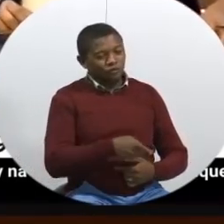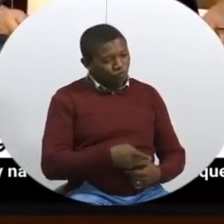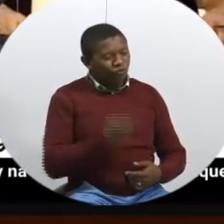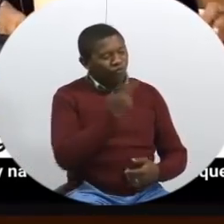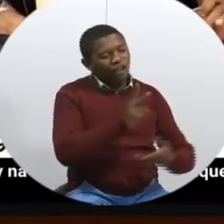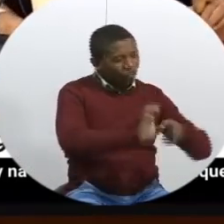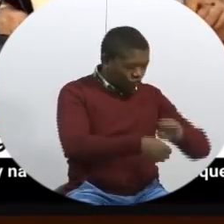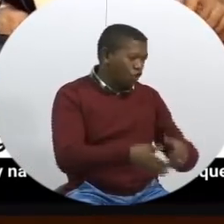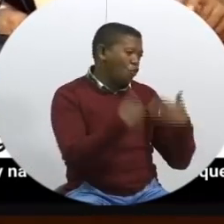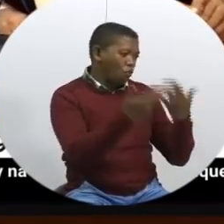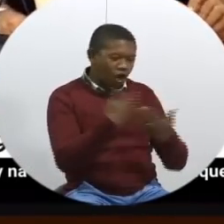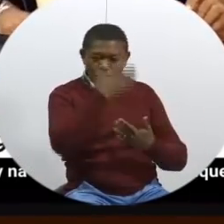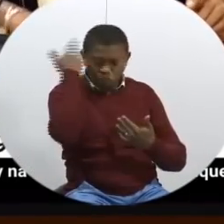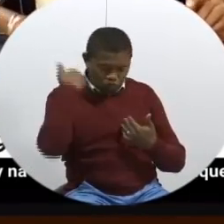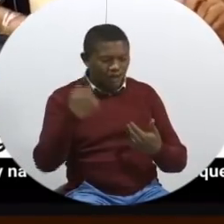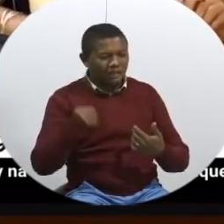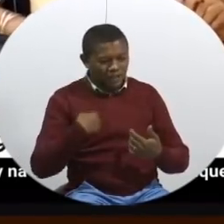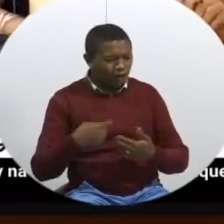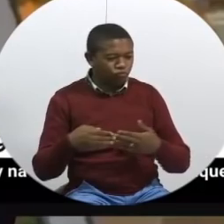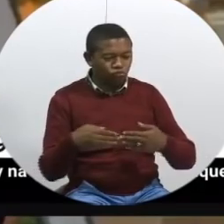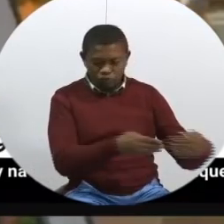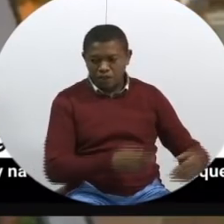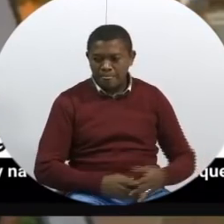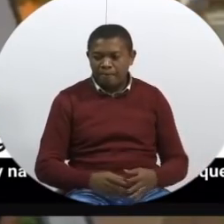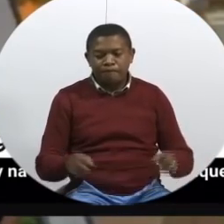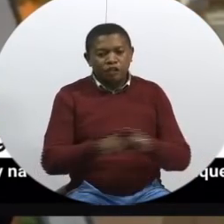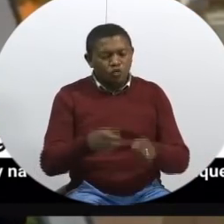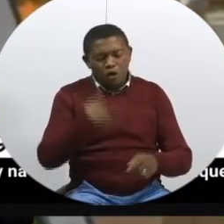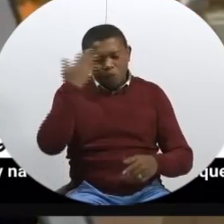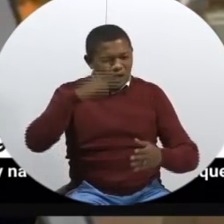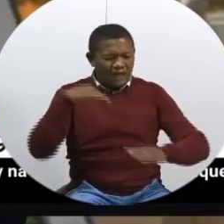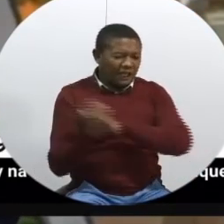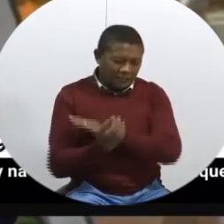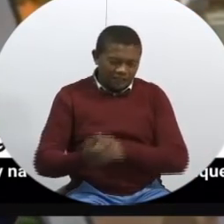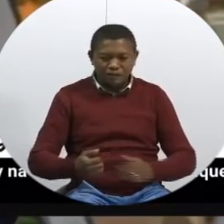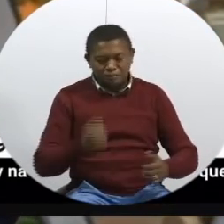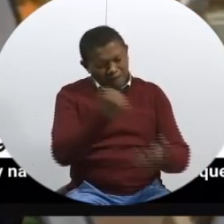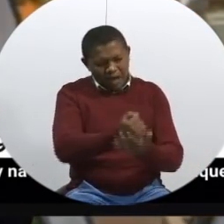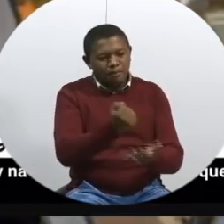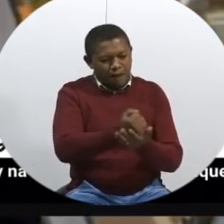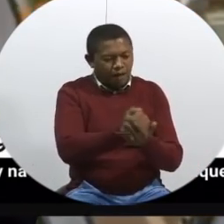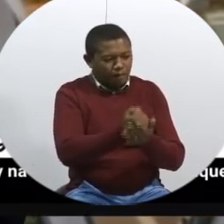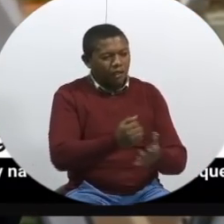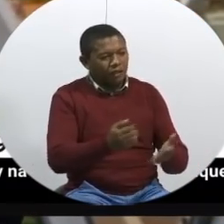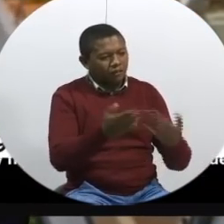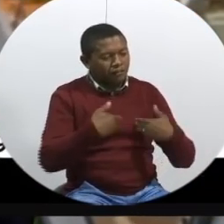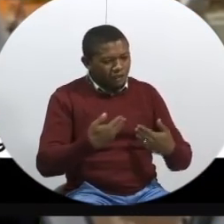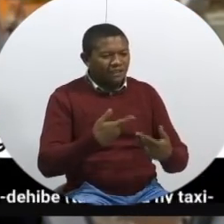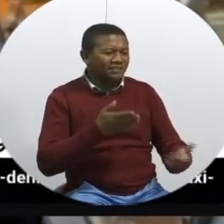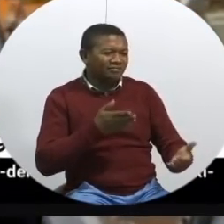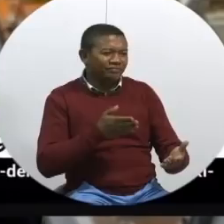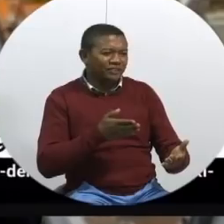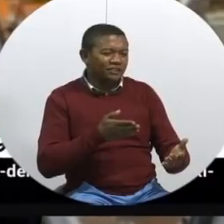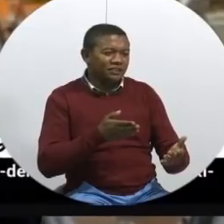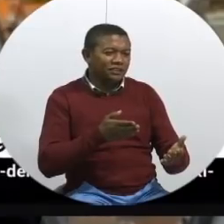mamany olana ny vahoaka zay hoentiko ary zay ny teneniko hoe ny olona rehetrarehetra samy manana ny destinany samy manana ny